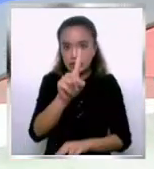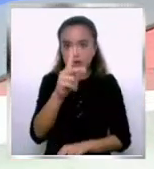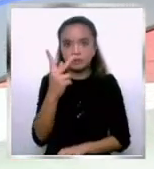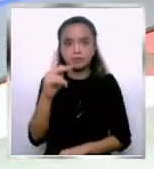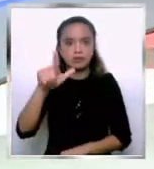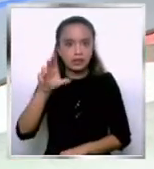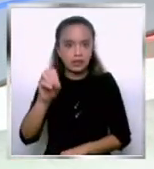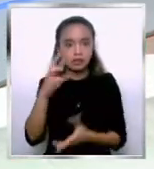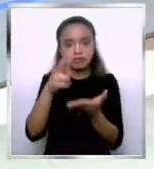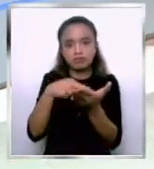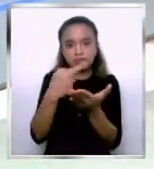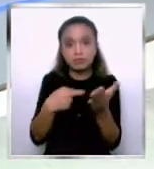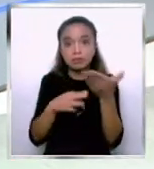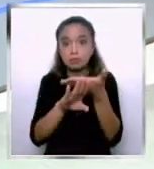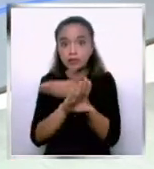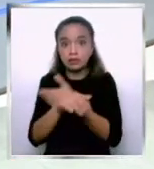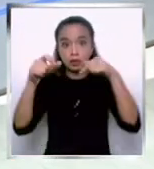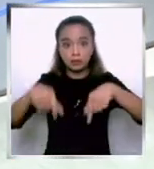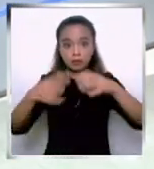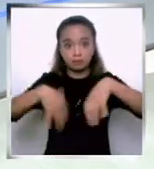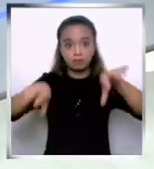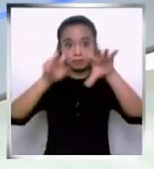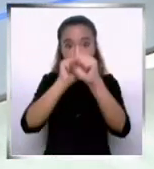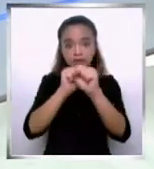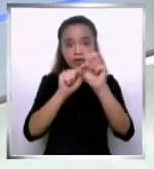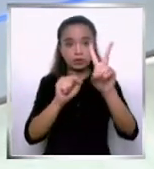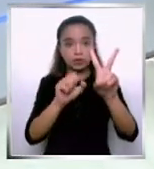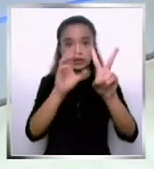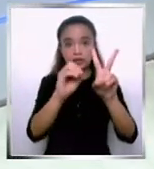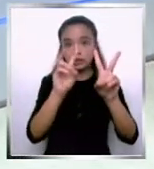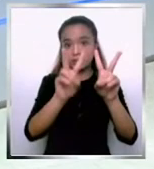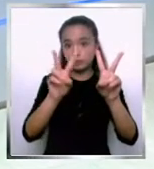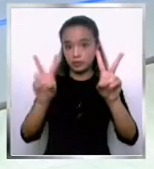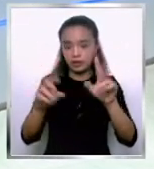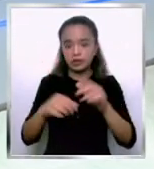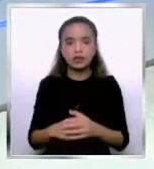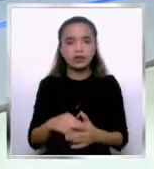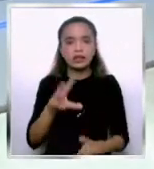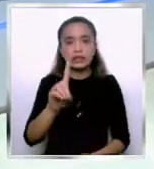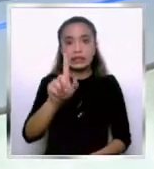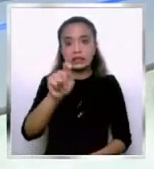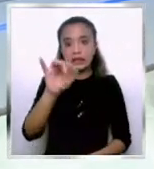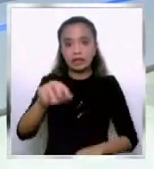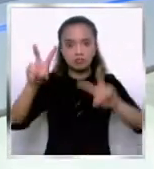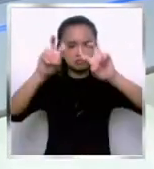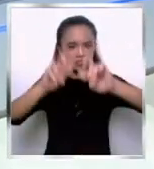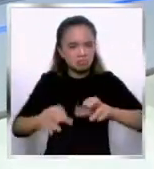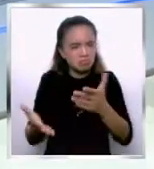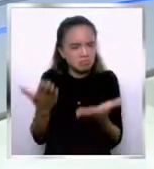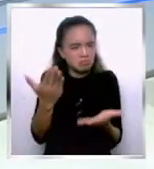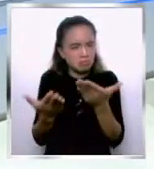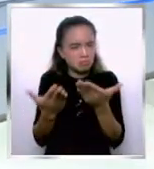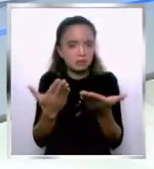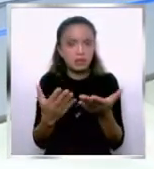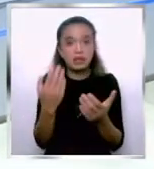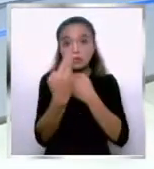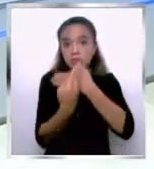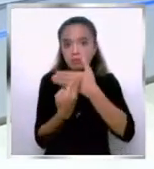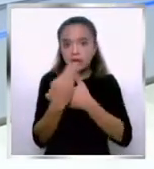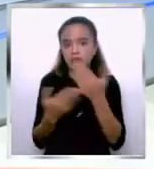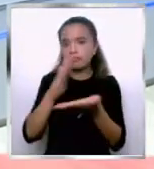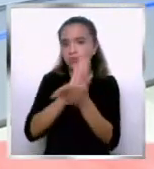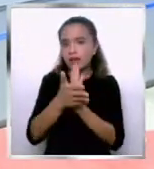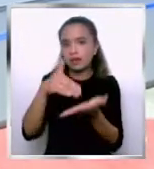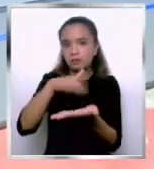bago matapos ang taon. Bukod dyan, pinag-aaralan na rin ng DTI ang posibleng pagmahal ng presyo ng tinapay at iba pang